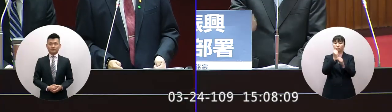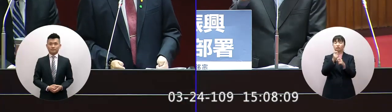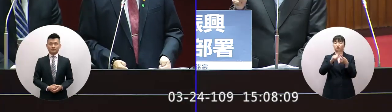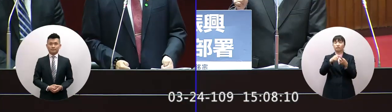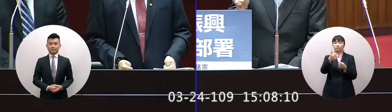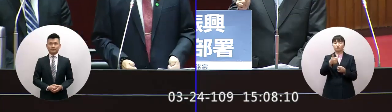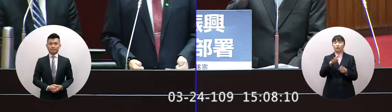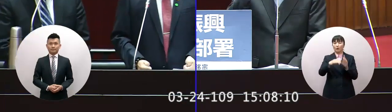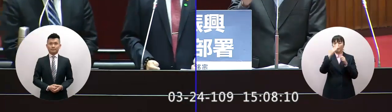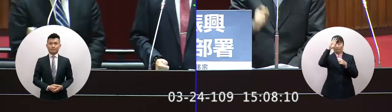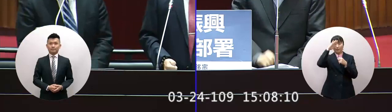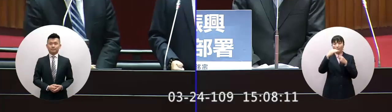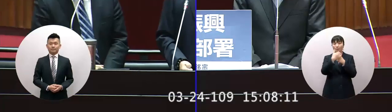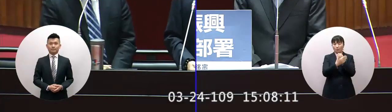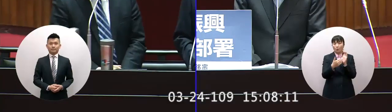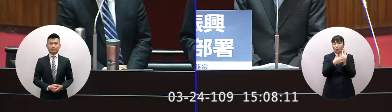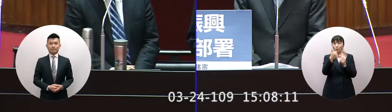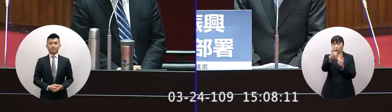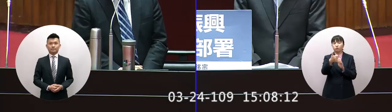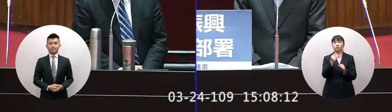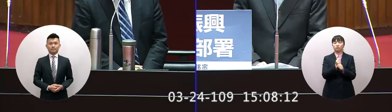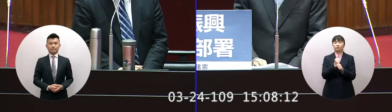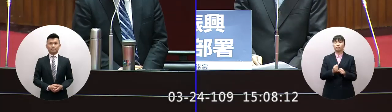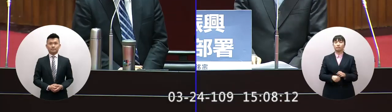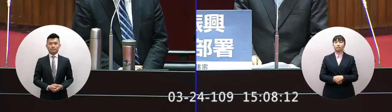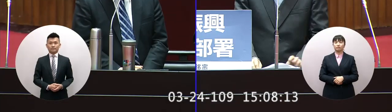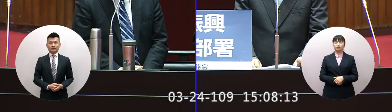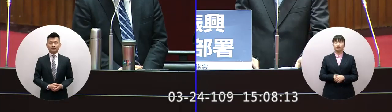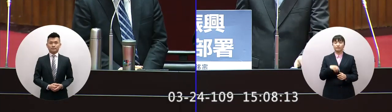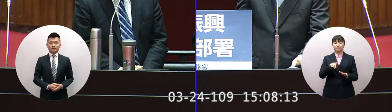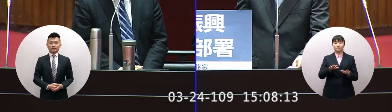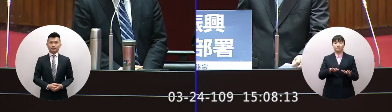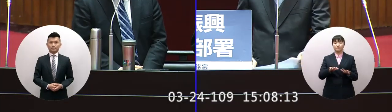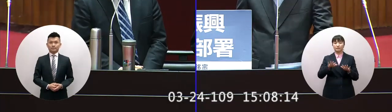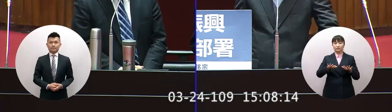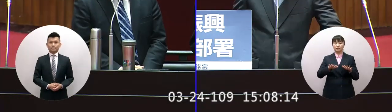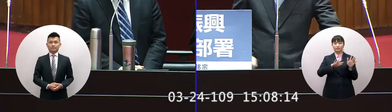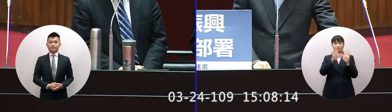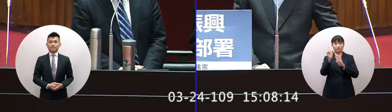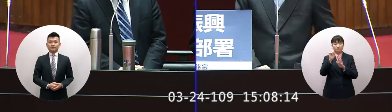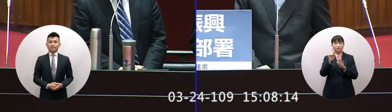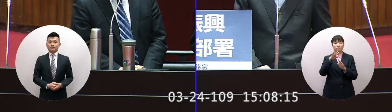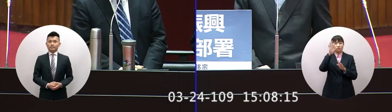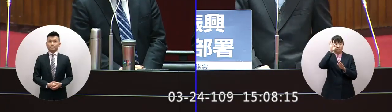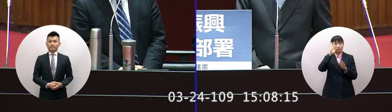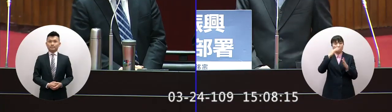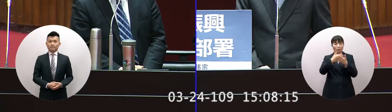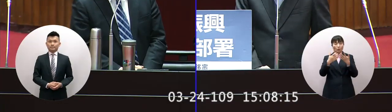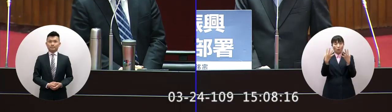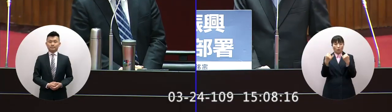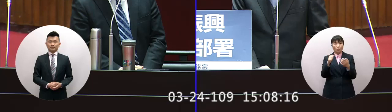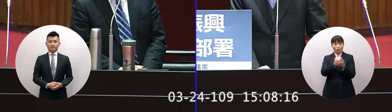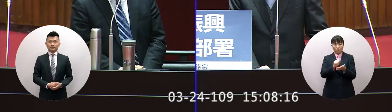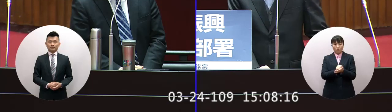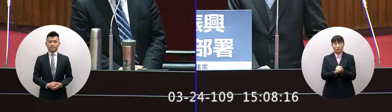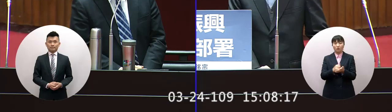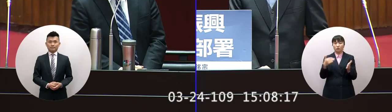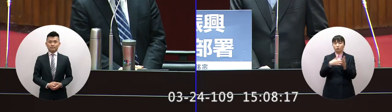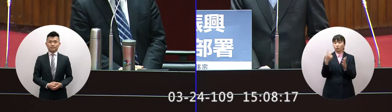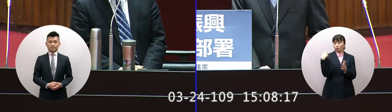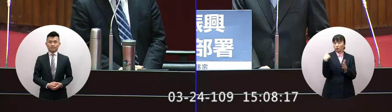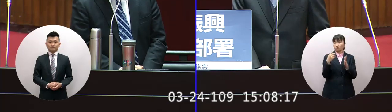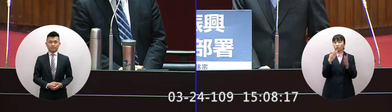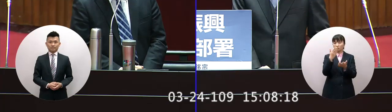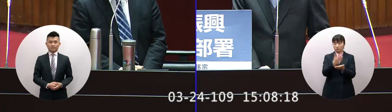定。防疫上真的做得不错。那你看，现在我们看看这个统计表，到昨